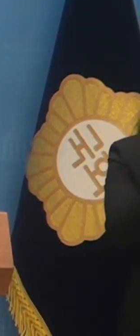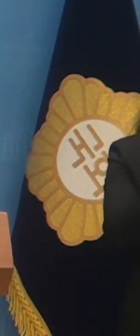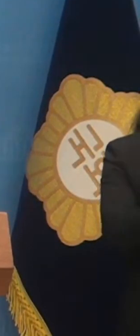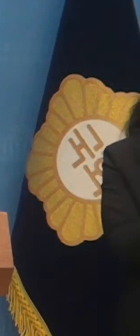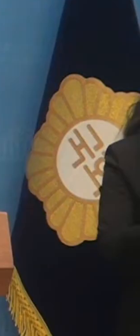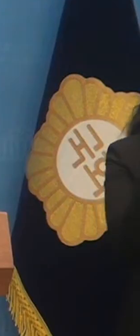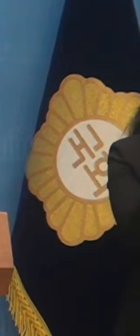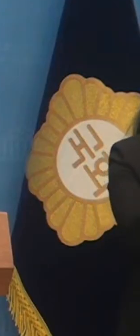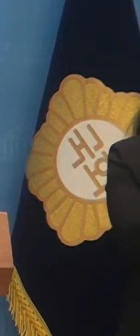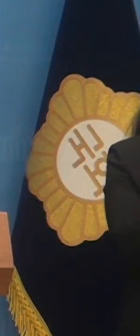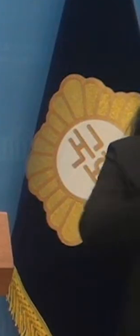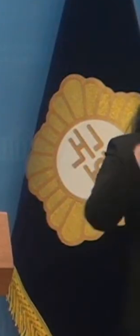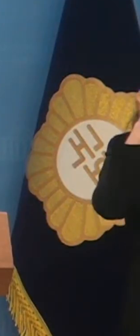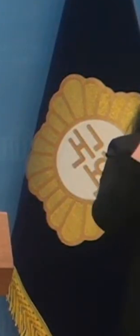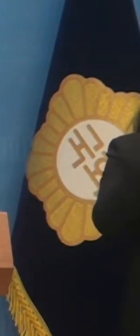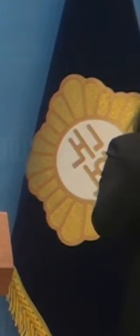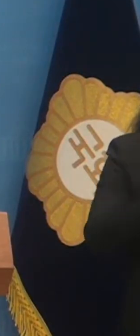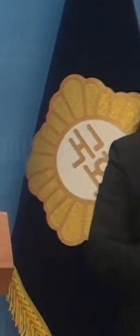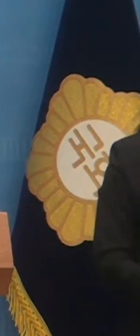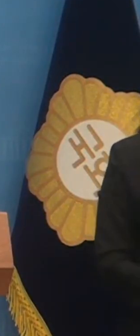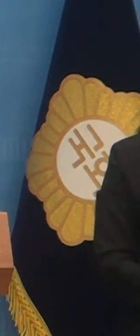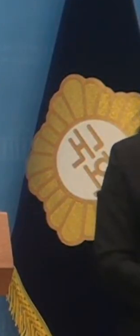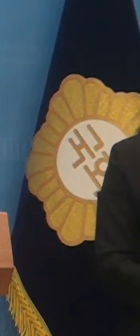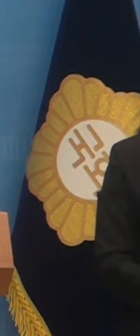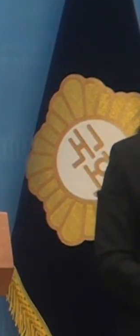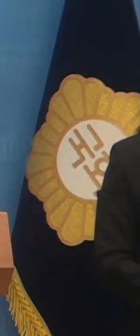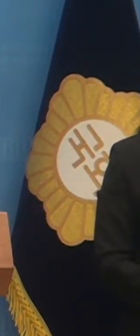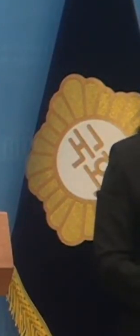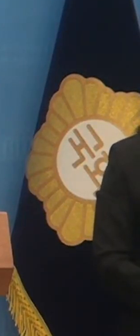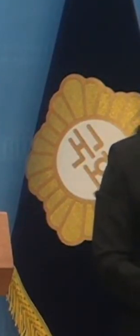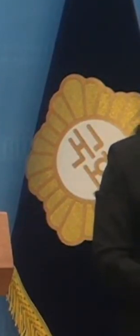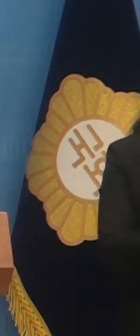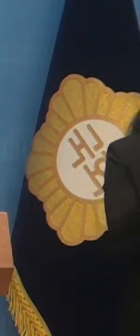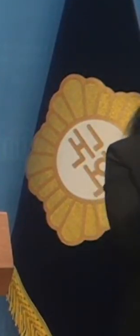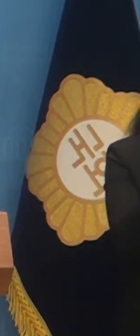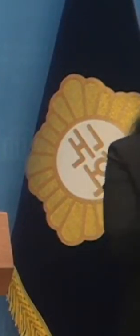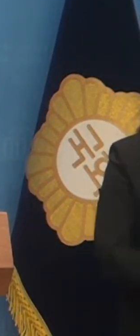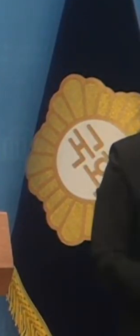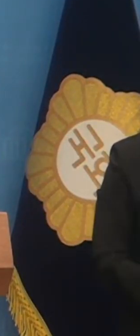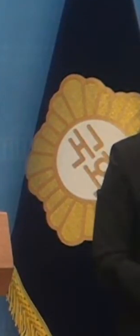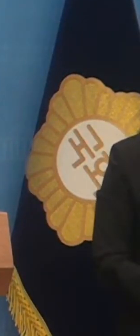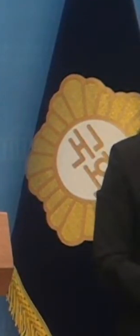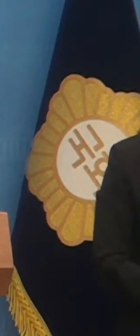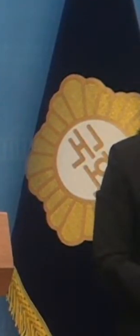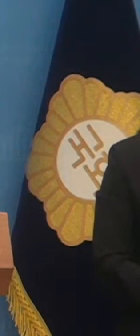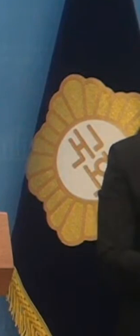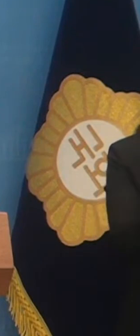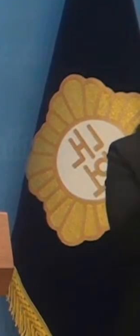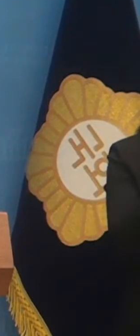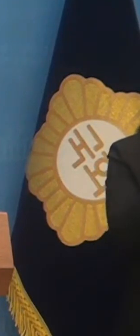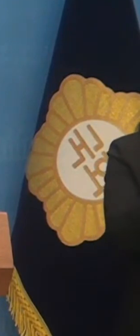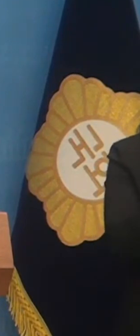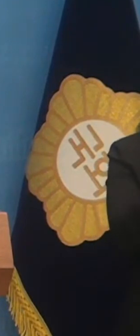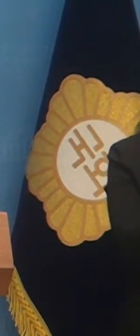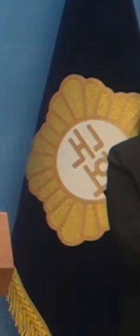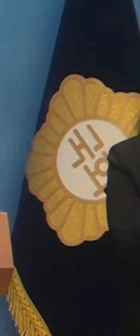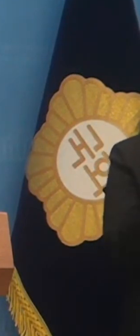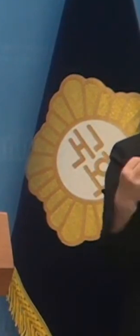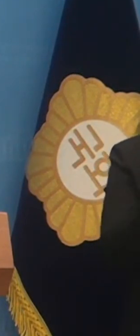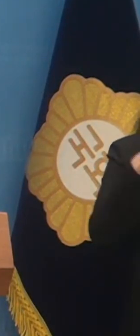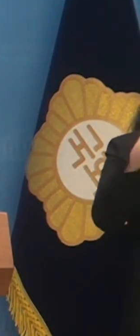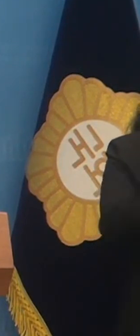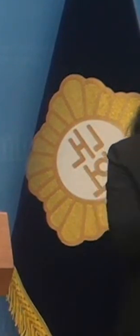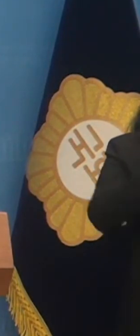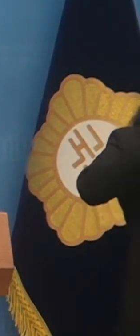즉각 임명을 철회하니 마땅합니다. 두 번째입니다. 한남동에 이어서 이번에는